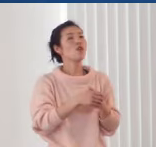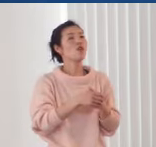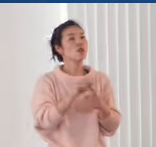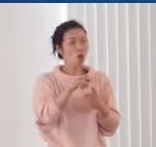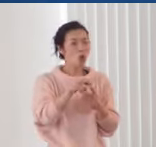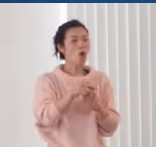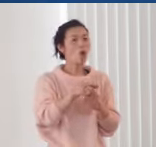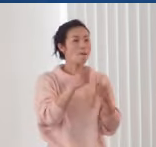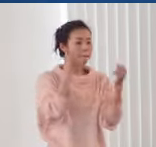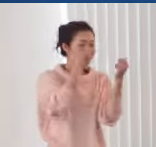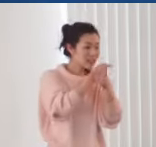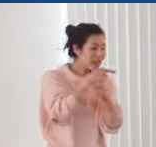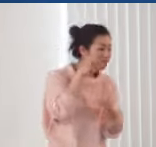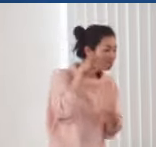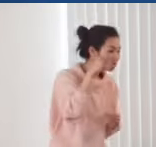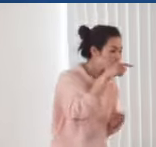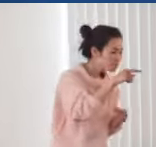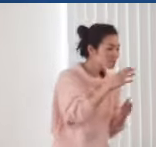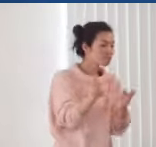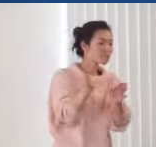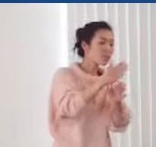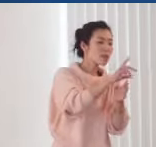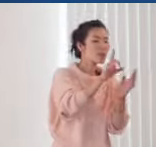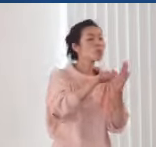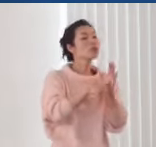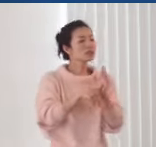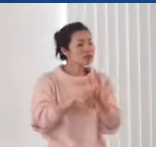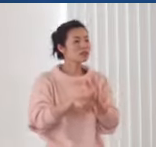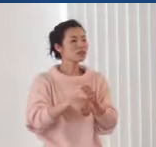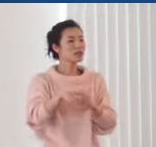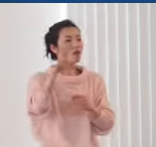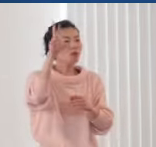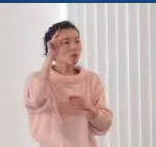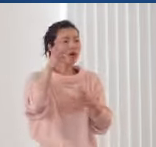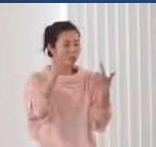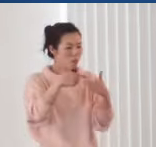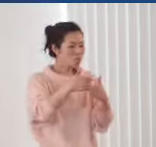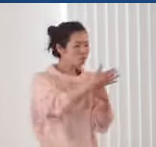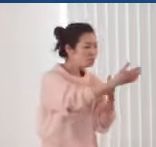にあるときに、神様は当然働いてくださるわけですね。